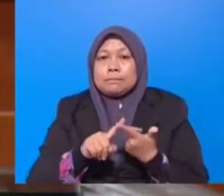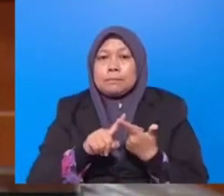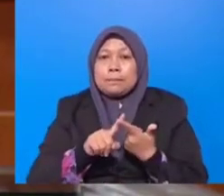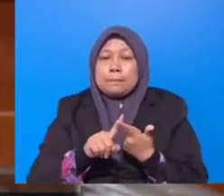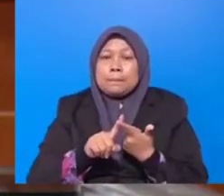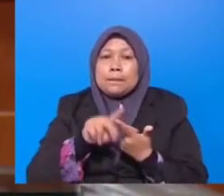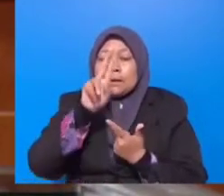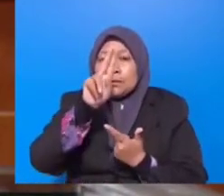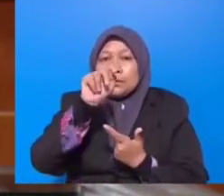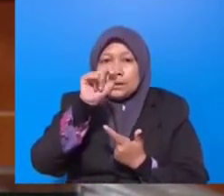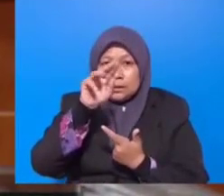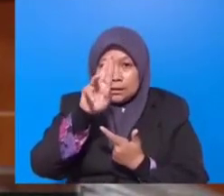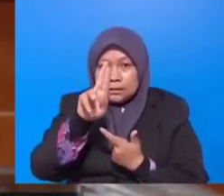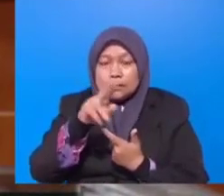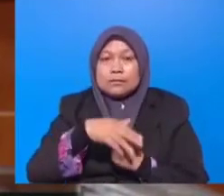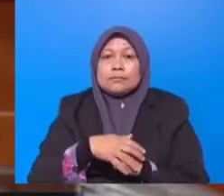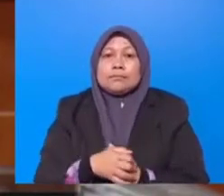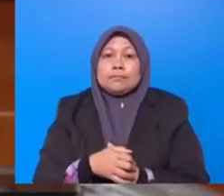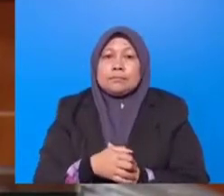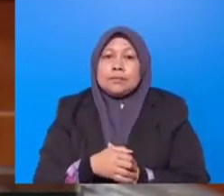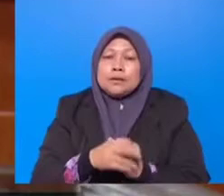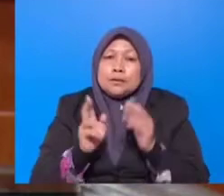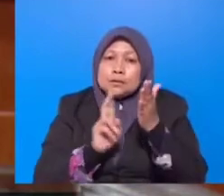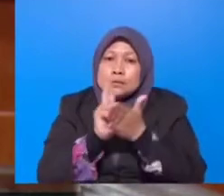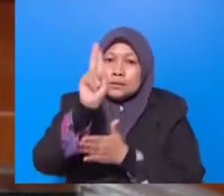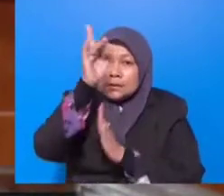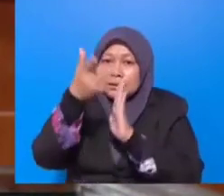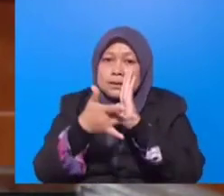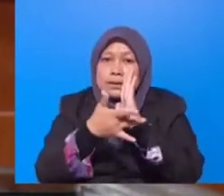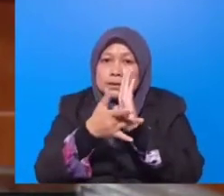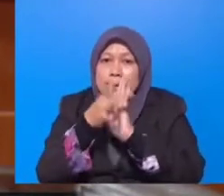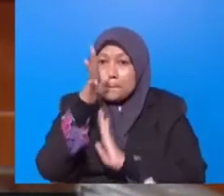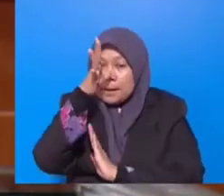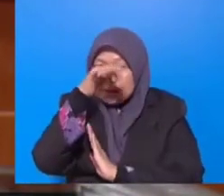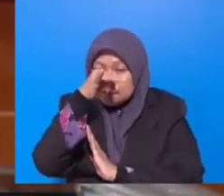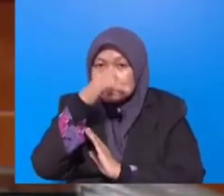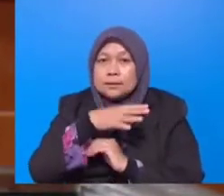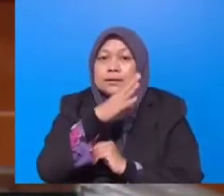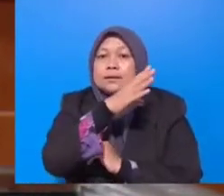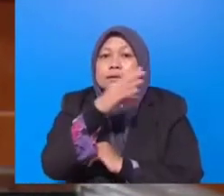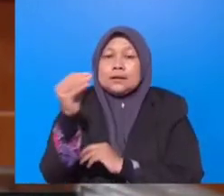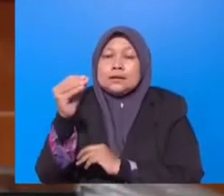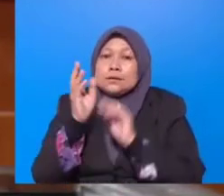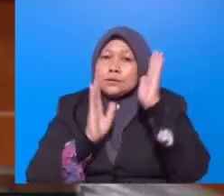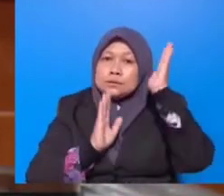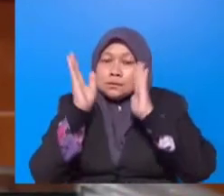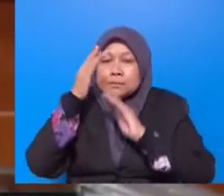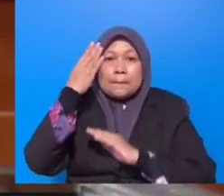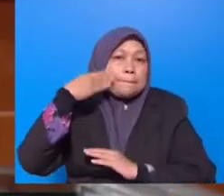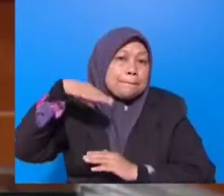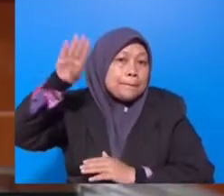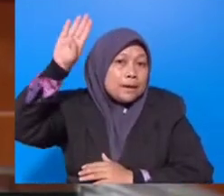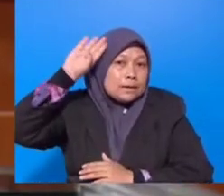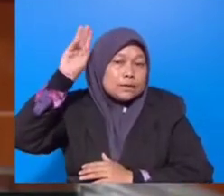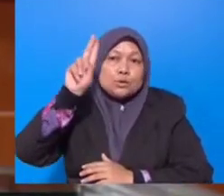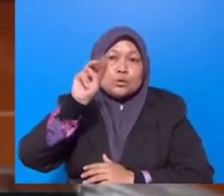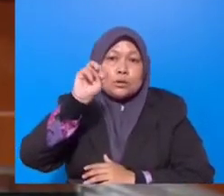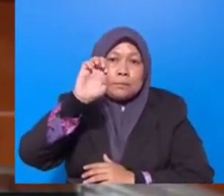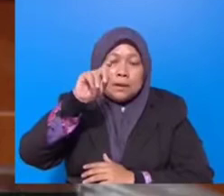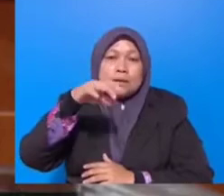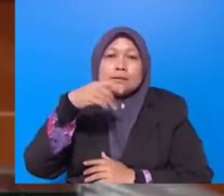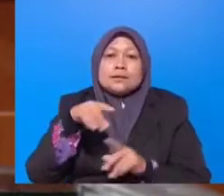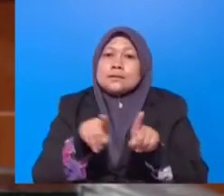n n Malaysia Universiti teknikal Malaysia Melaka dan news Indonesia Perlis Unimed